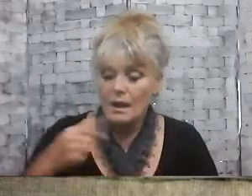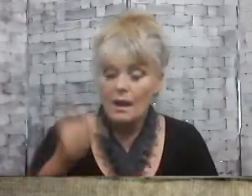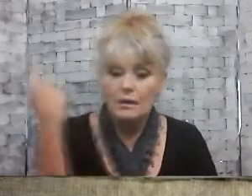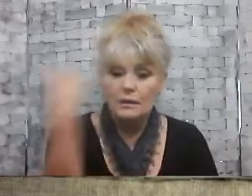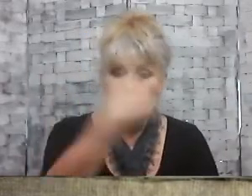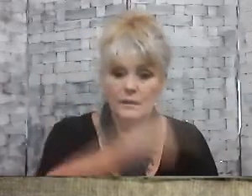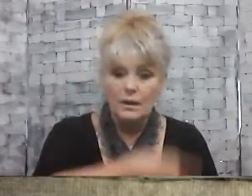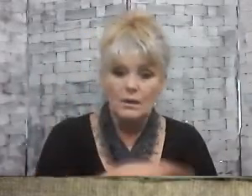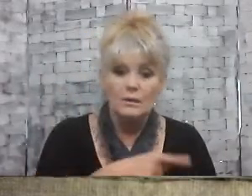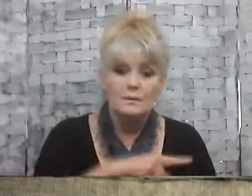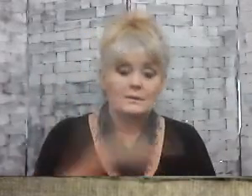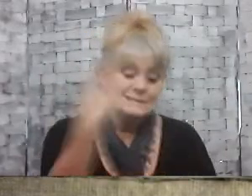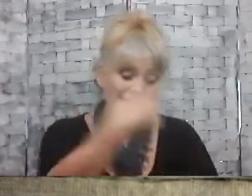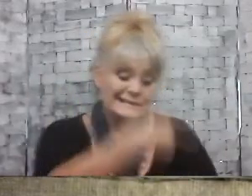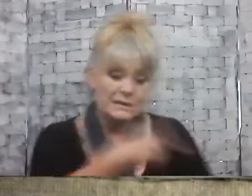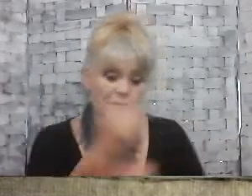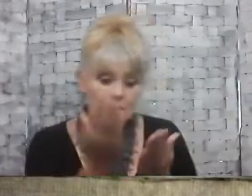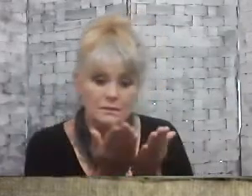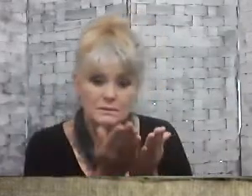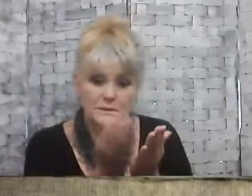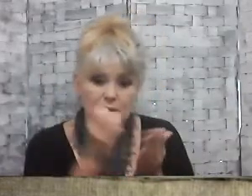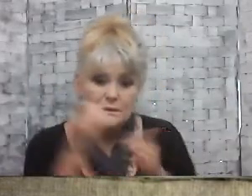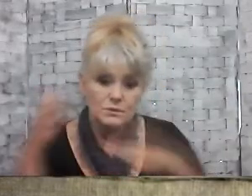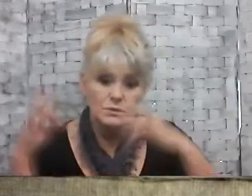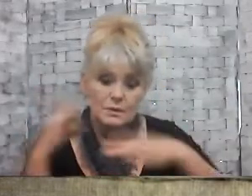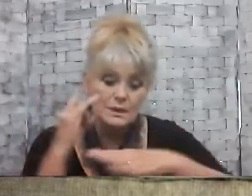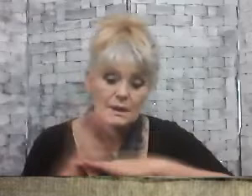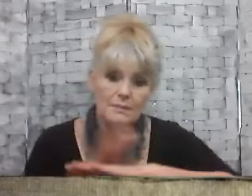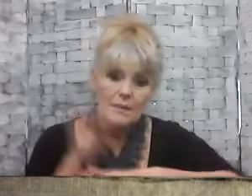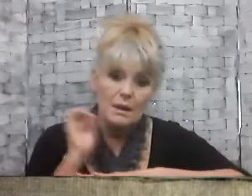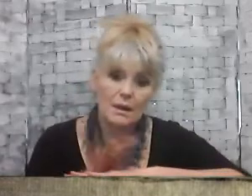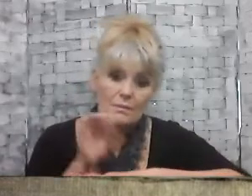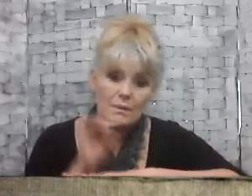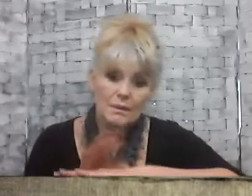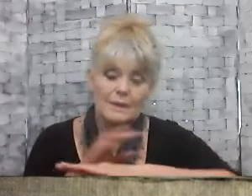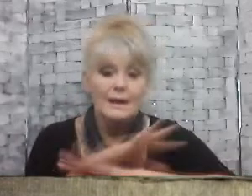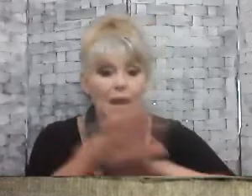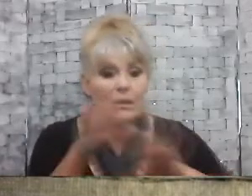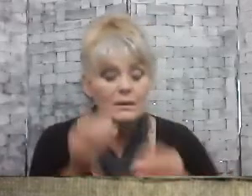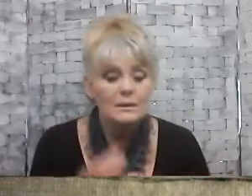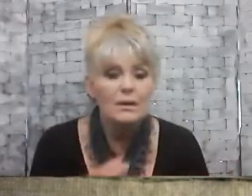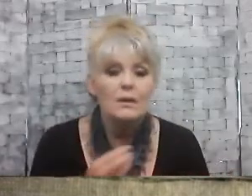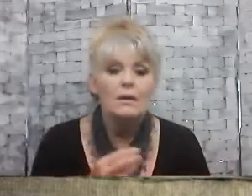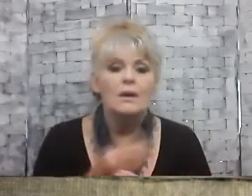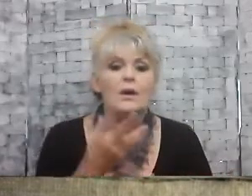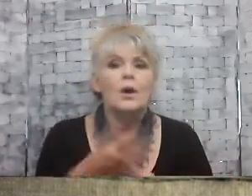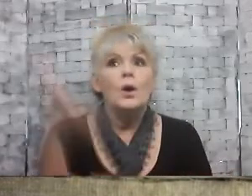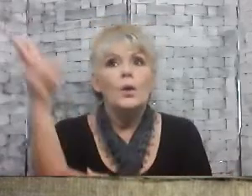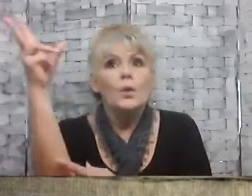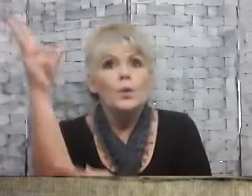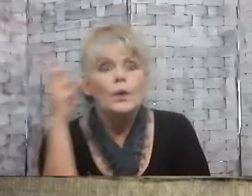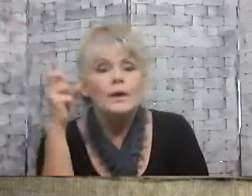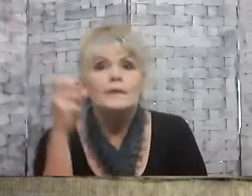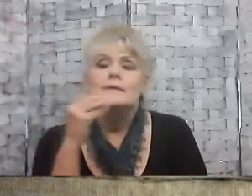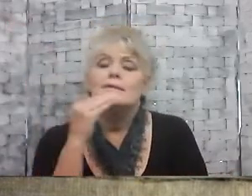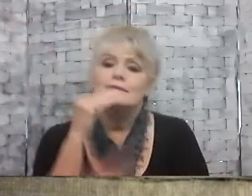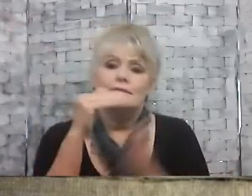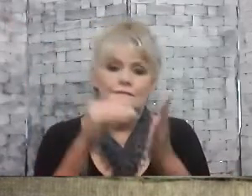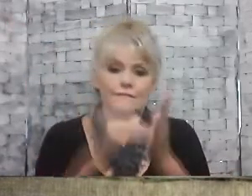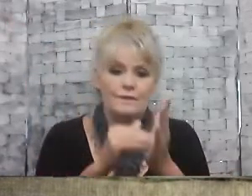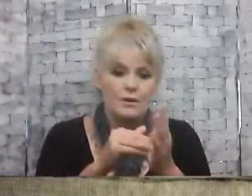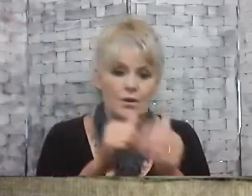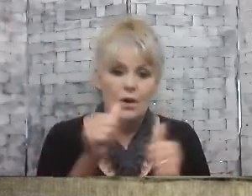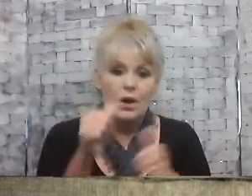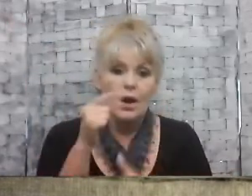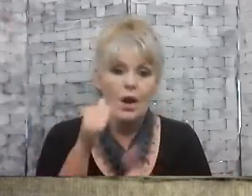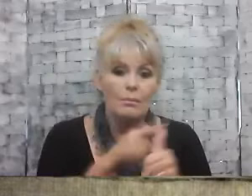tema 'n bietjie verder uitpak. Maar hierdie tema het te doen met die hoop van Israël. Hoor wat vraag die apostels,